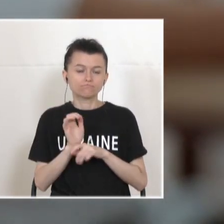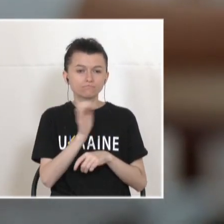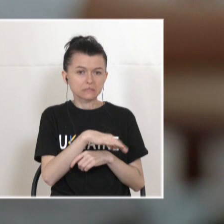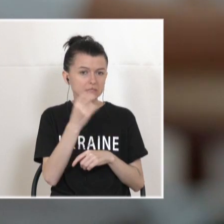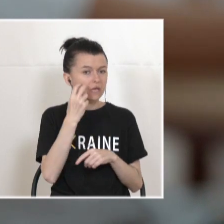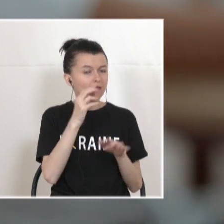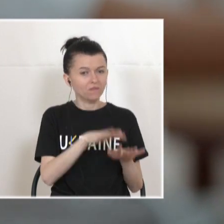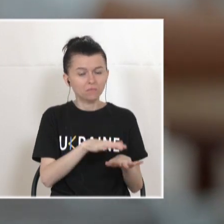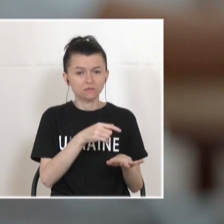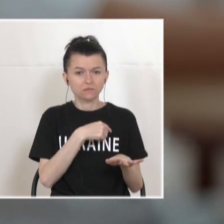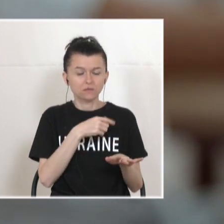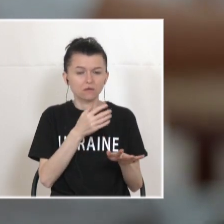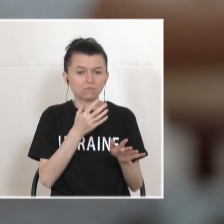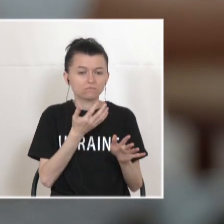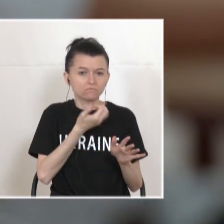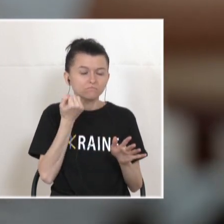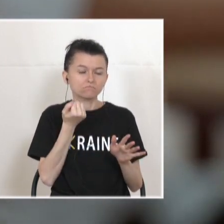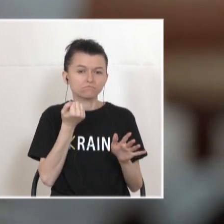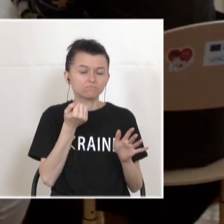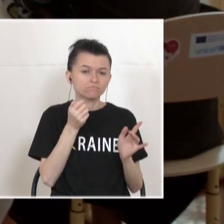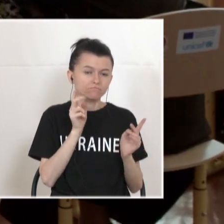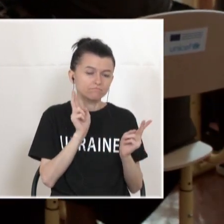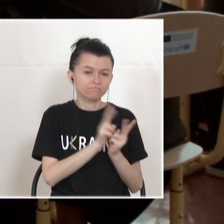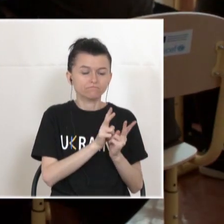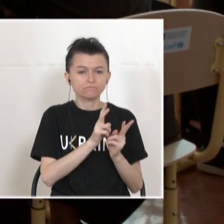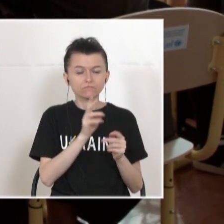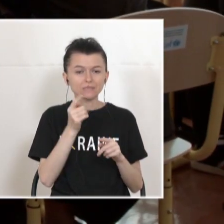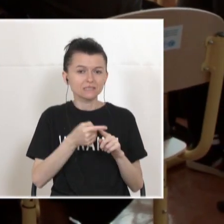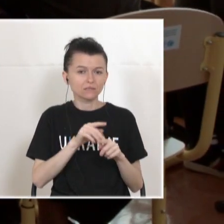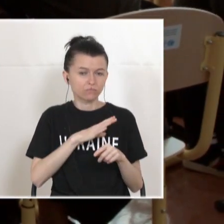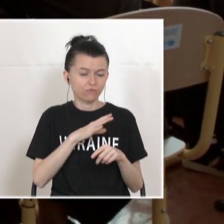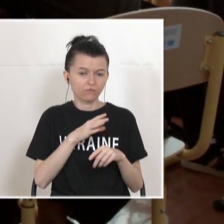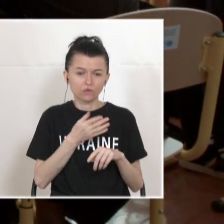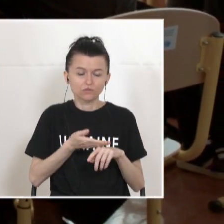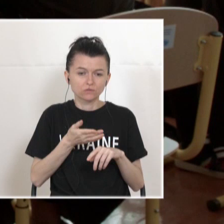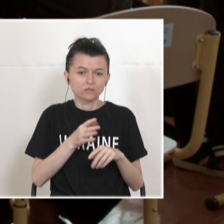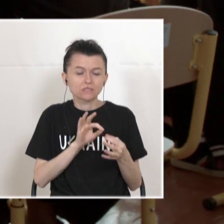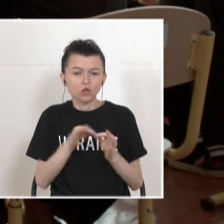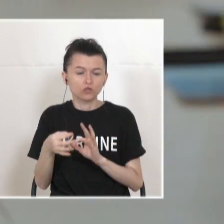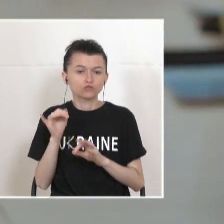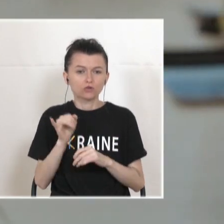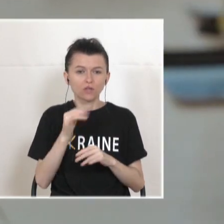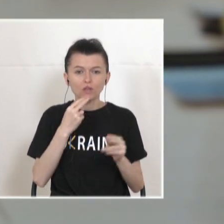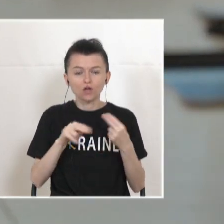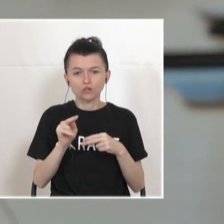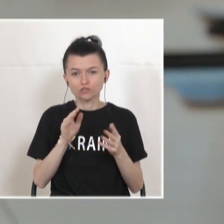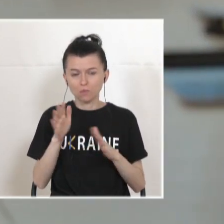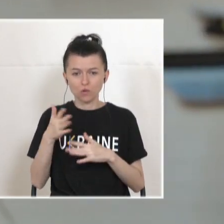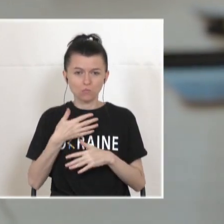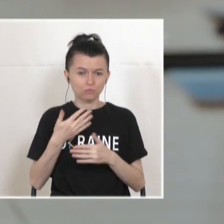ним. Це було найскладніше і найкращий момент в моєму житті. Під час війни мій